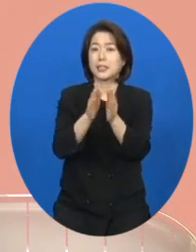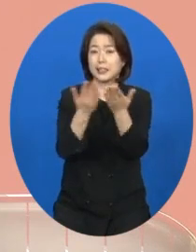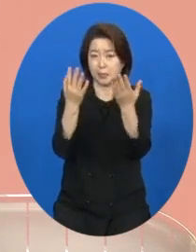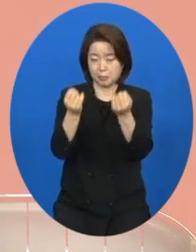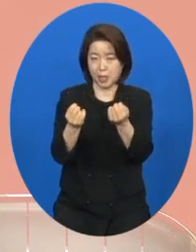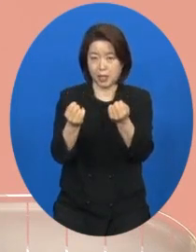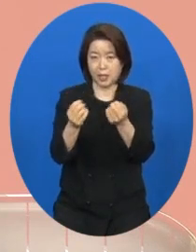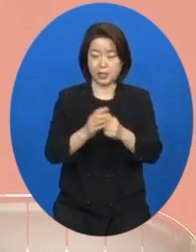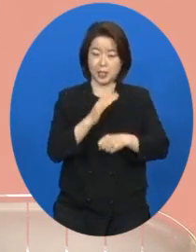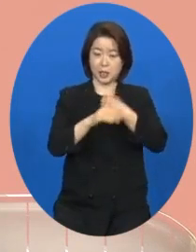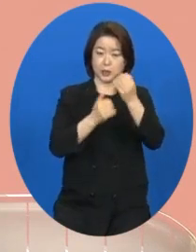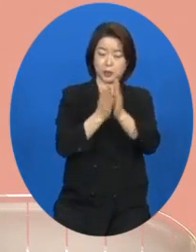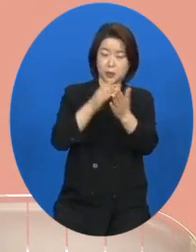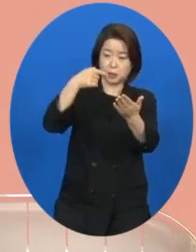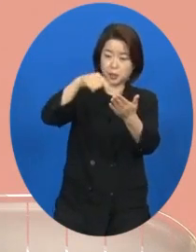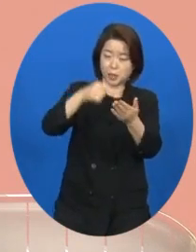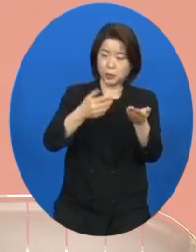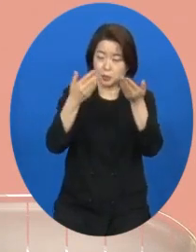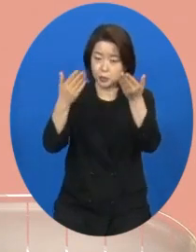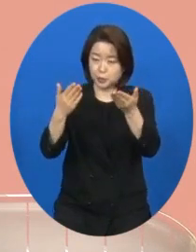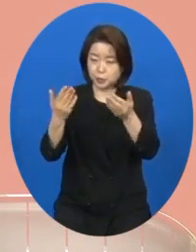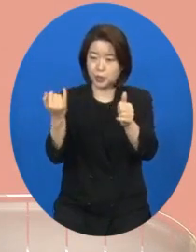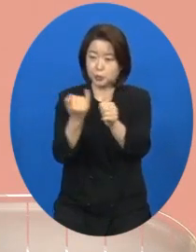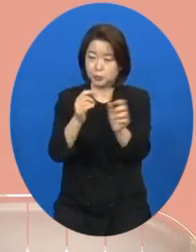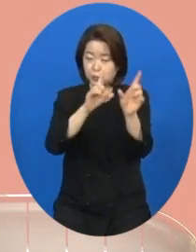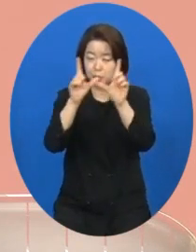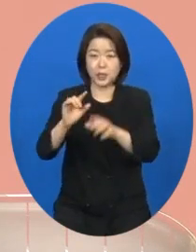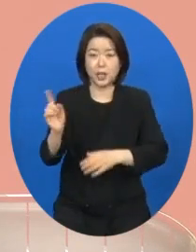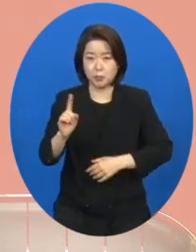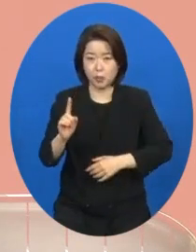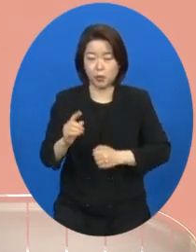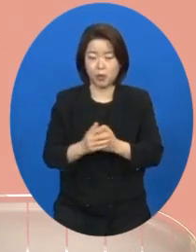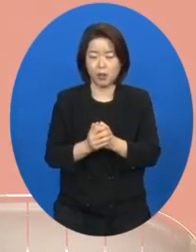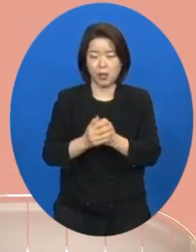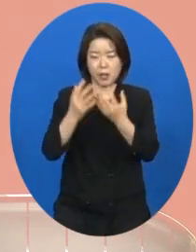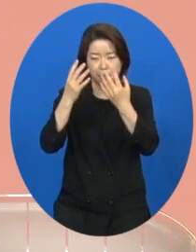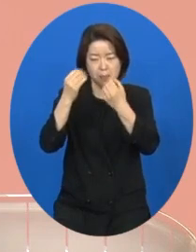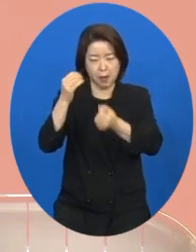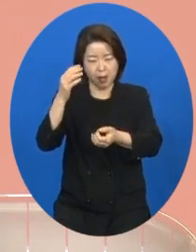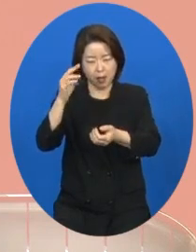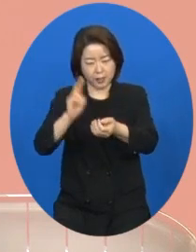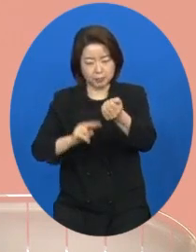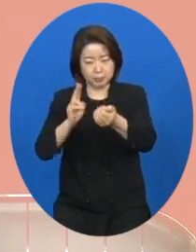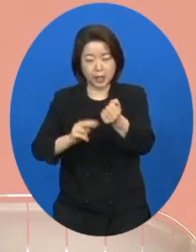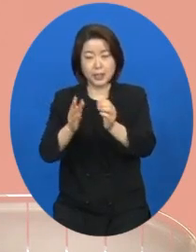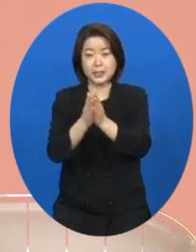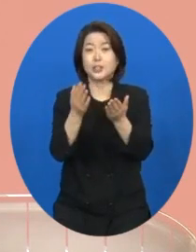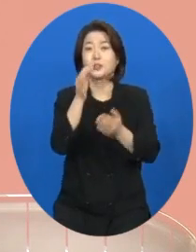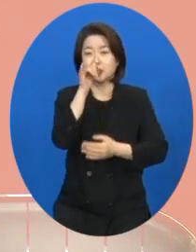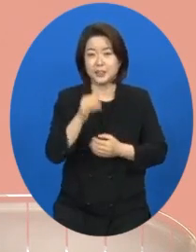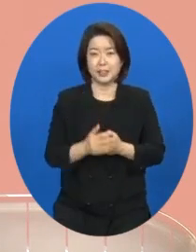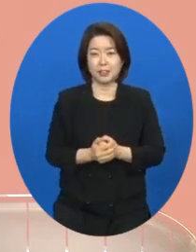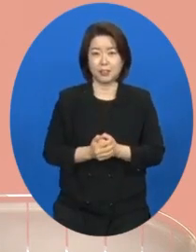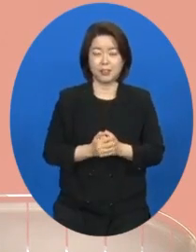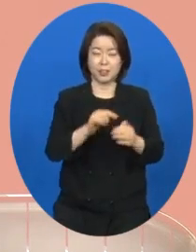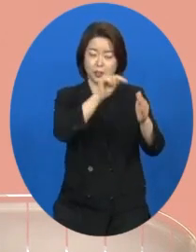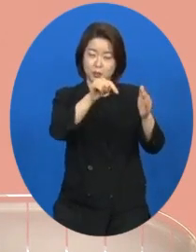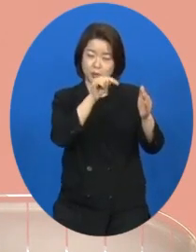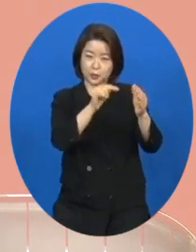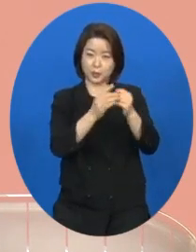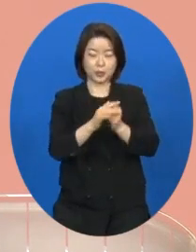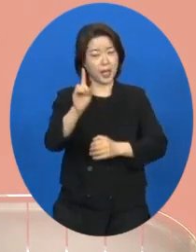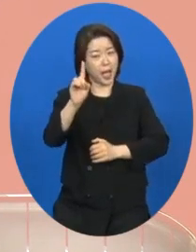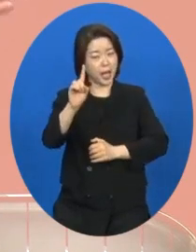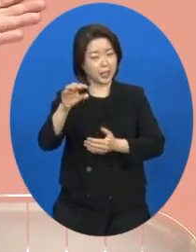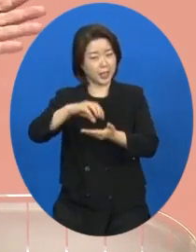성경이 가르치는 게 뭐냐? 뭐 굉장히 많이 팔린 책들도 있습니다. 혹시 그 중에 한권